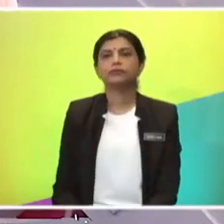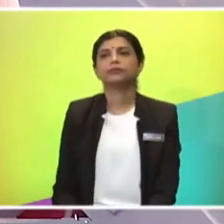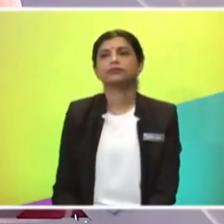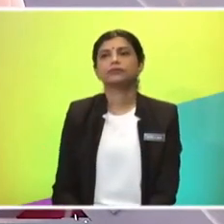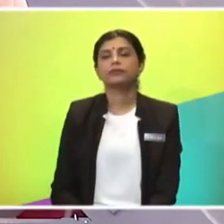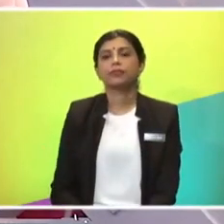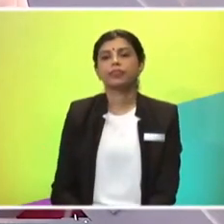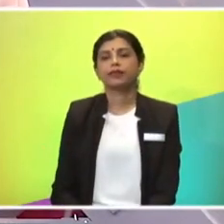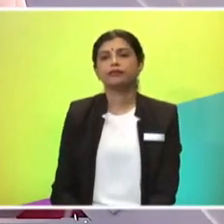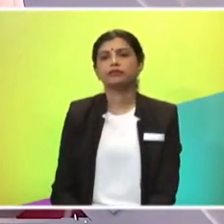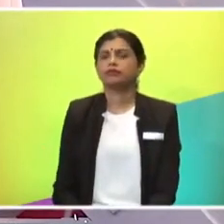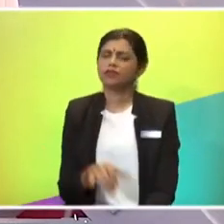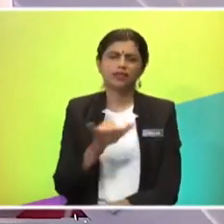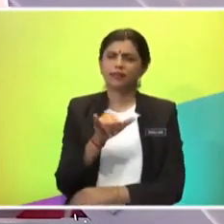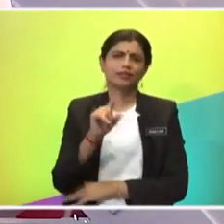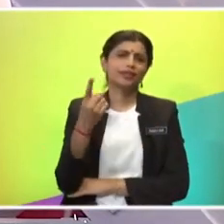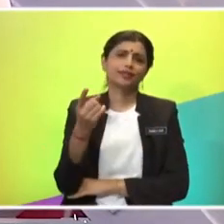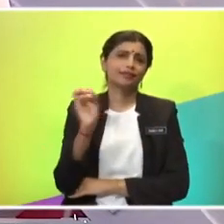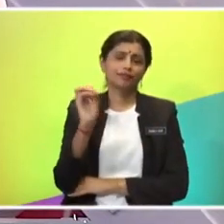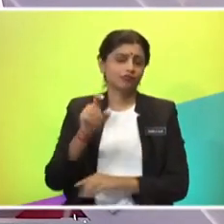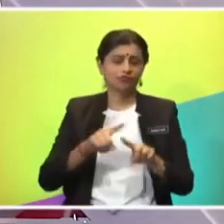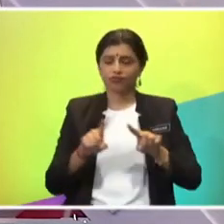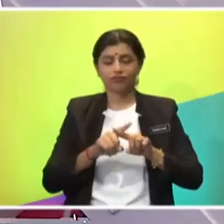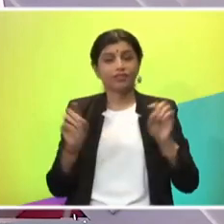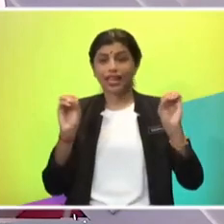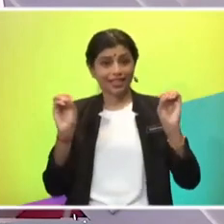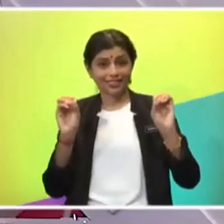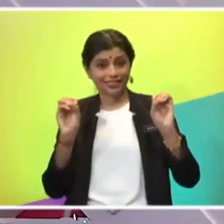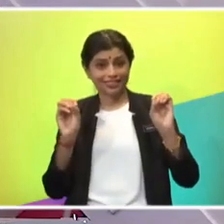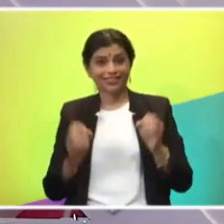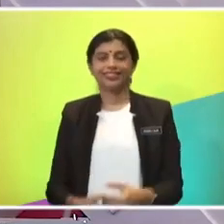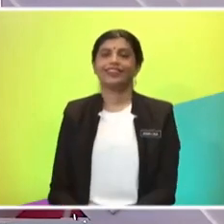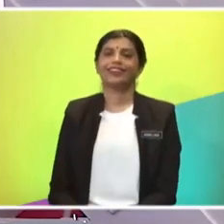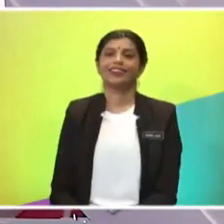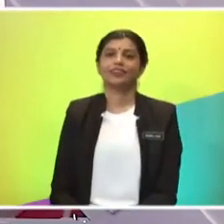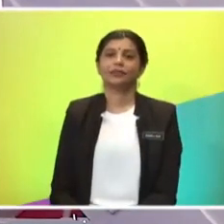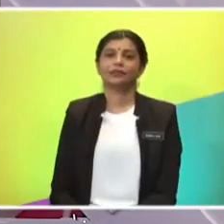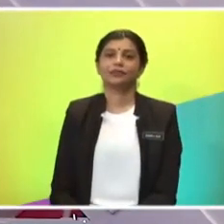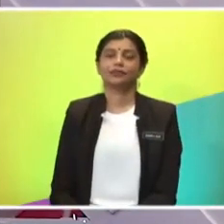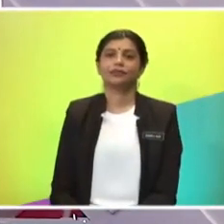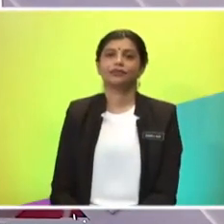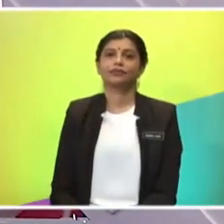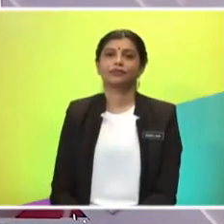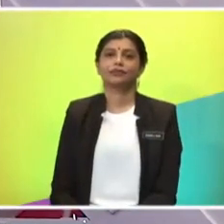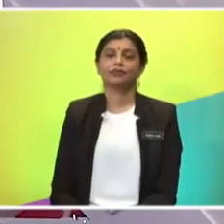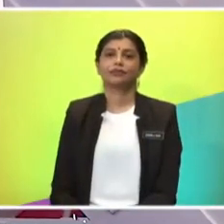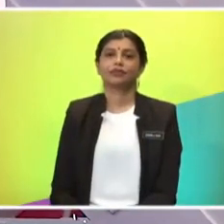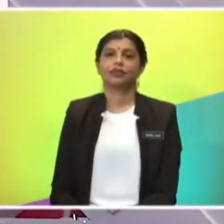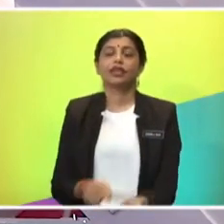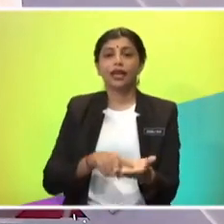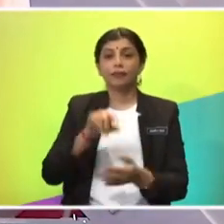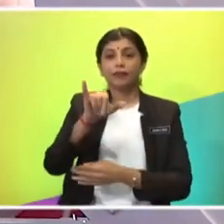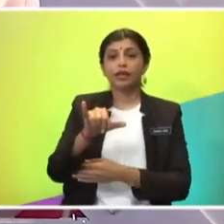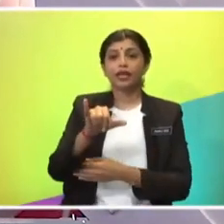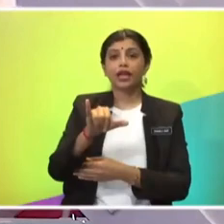perdana. Baik. Cuma sama. Cumanya di program pendidikan inklusif ni kita gabungkan antara dua guru lah. Ada